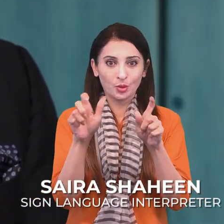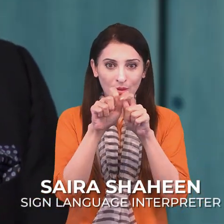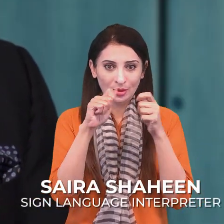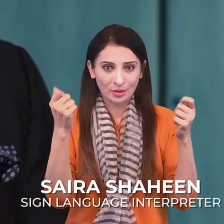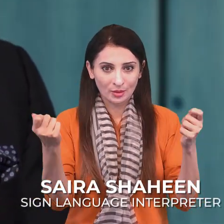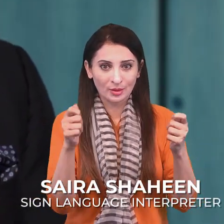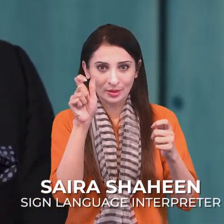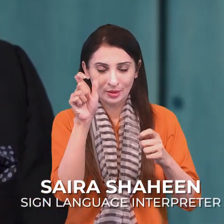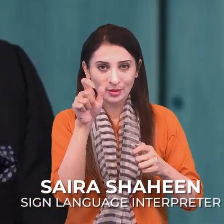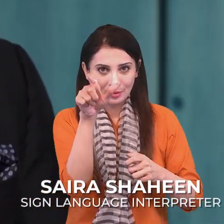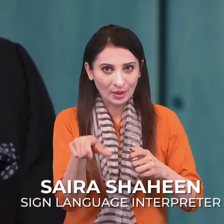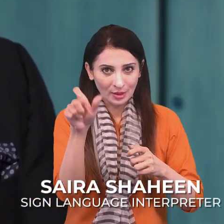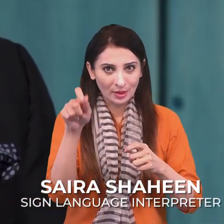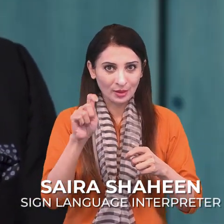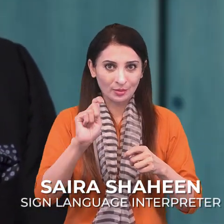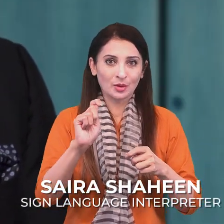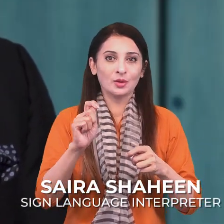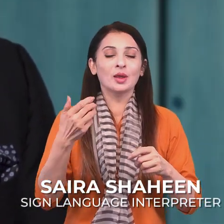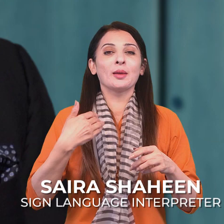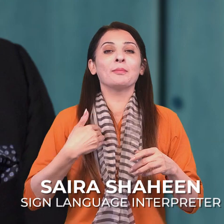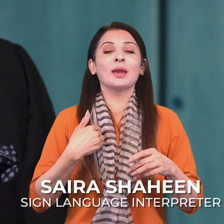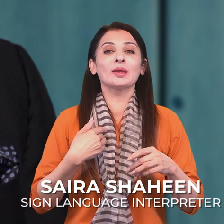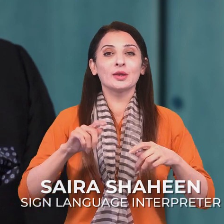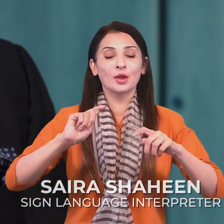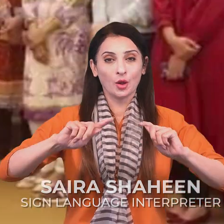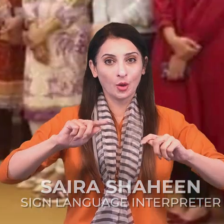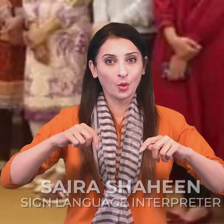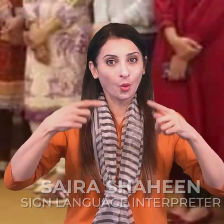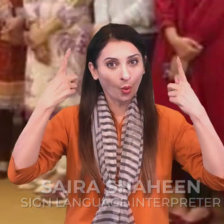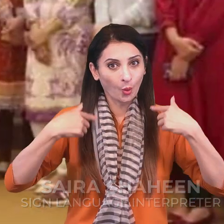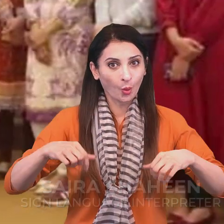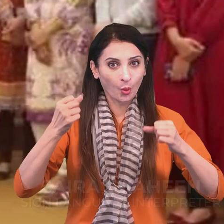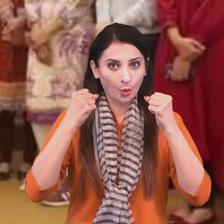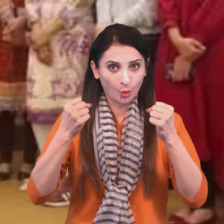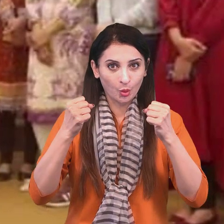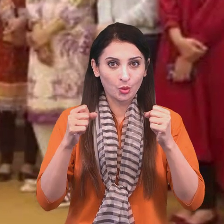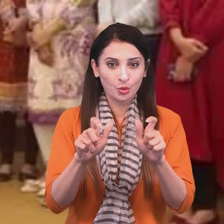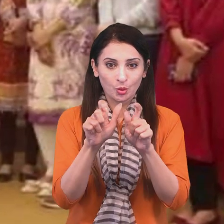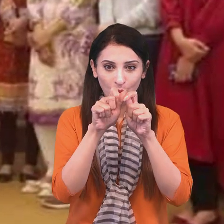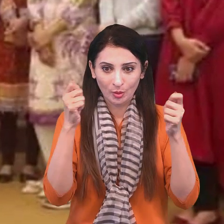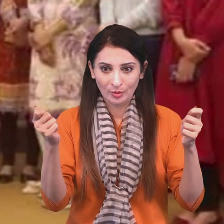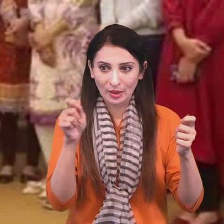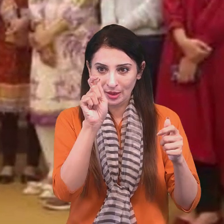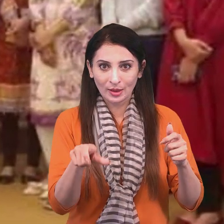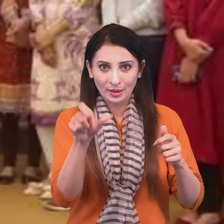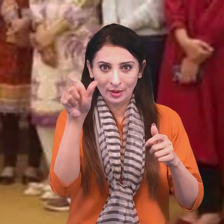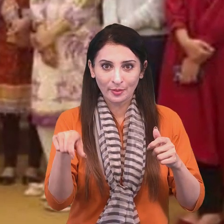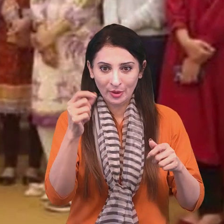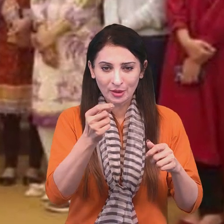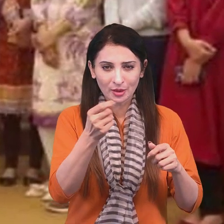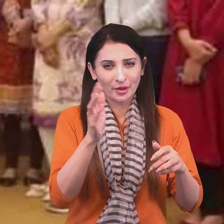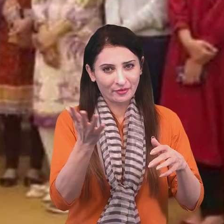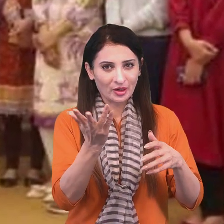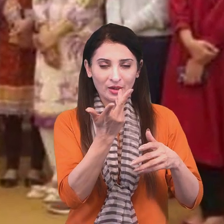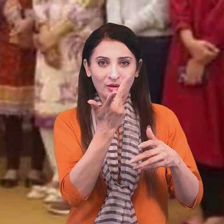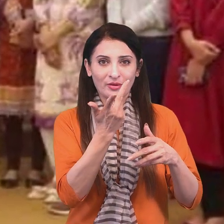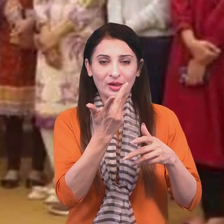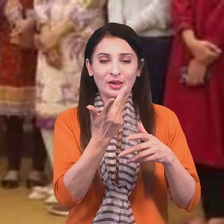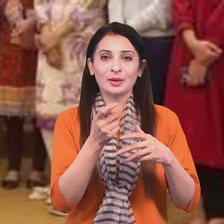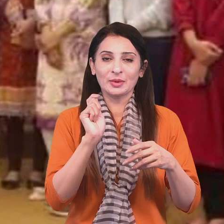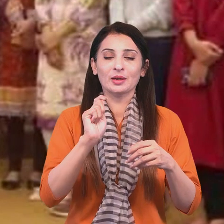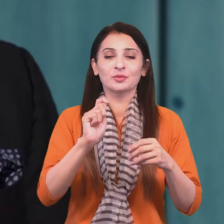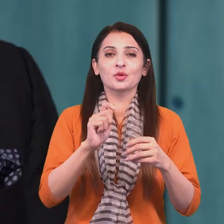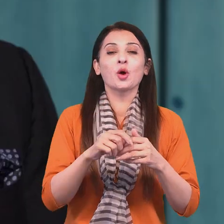मैंने अपने साथियों के साथ यूथ जनरल असम्बली इदारे की बुनियाद रखी, जिसमें हमारा मकसद था कि पाकिस्तान का जो